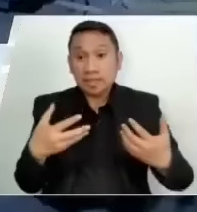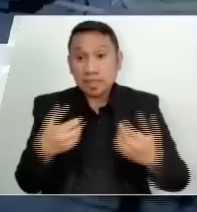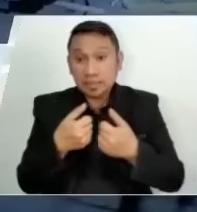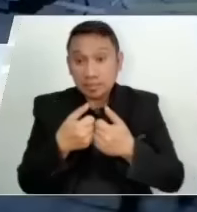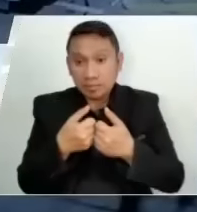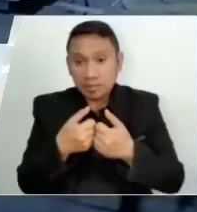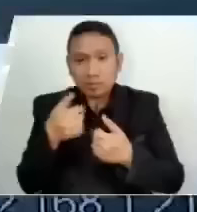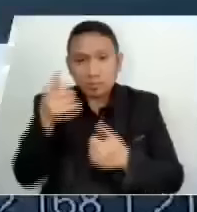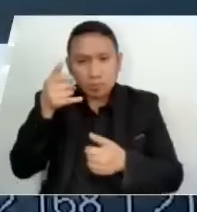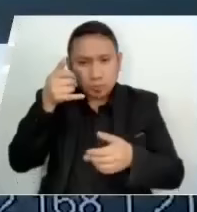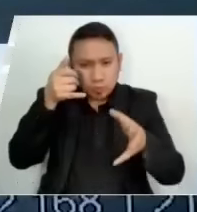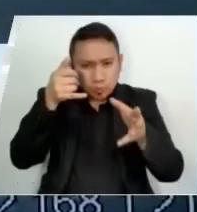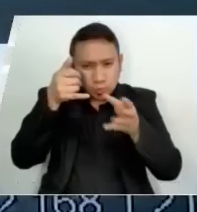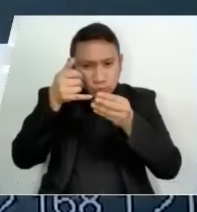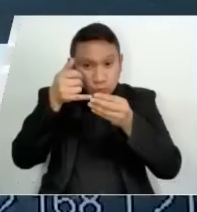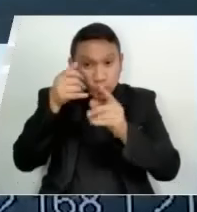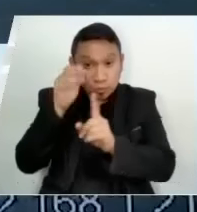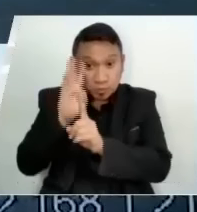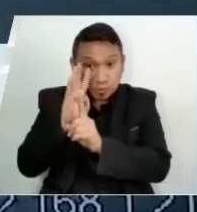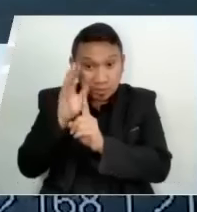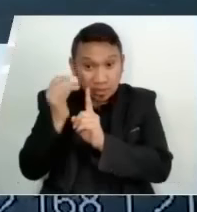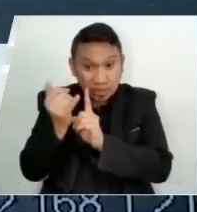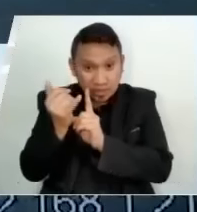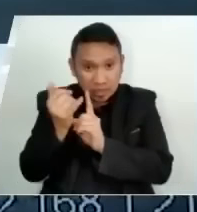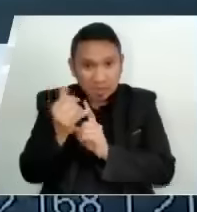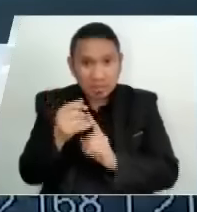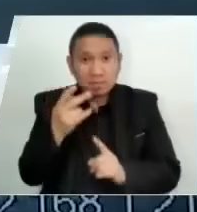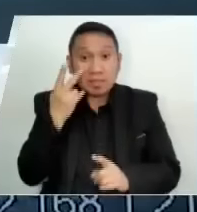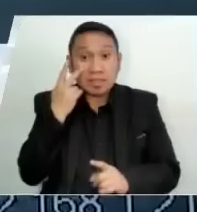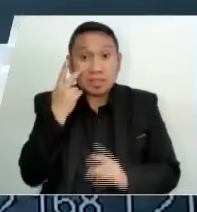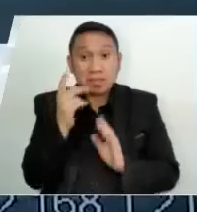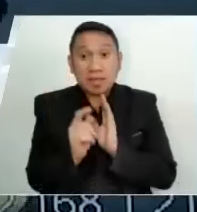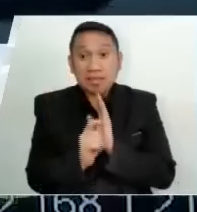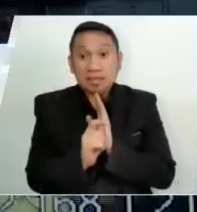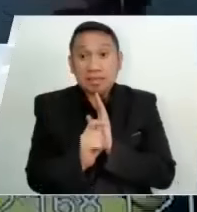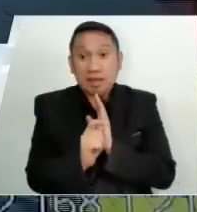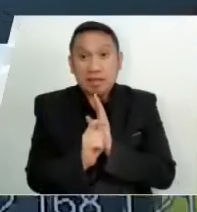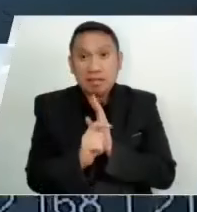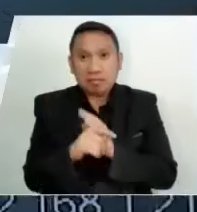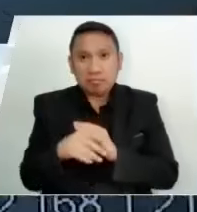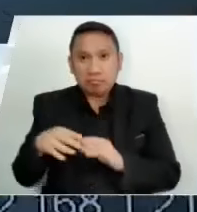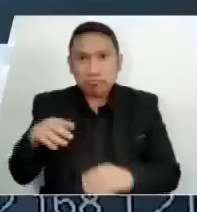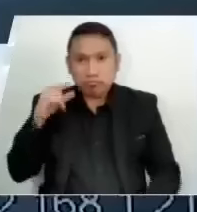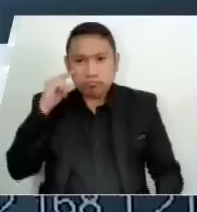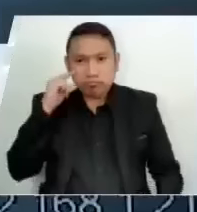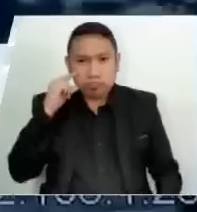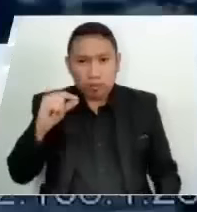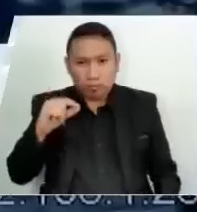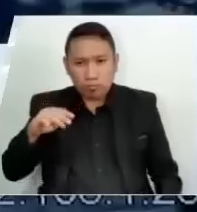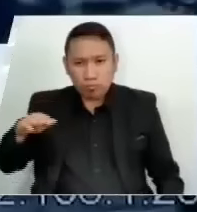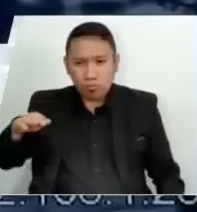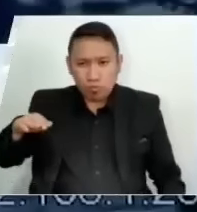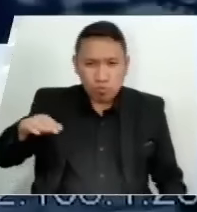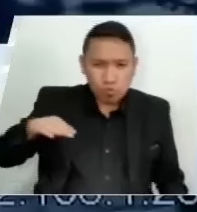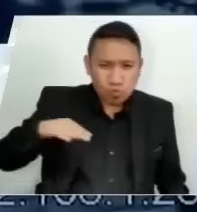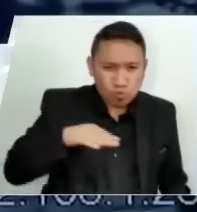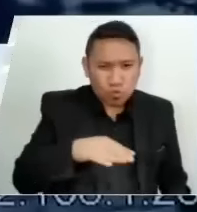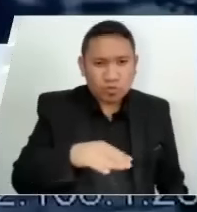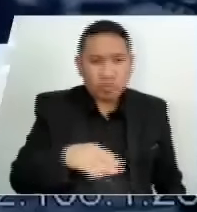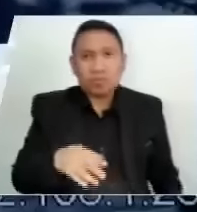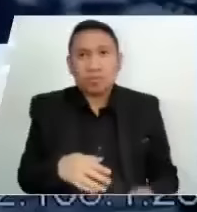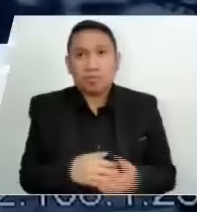ng Barangay Batasan. Kita ang trailer truck na itong binabagtas ang kahabaan ng Batasan San Mateo Road. Marahan pa ang takbo